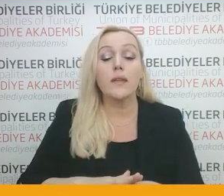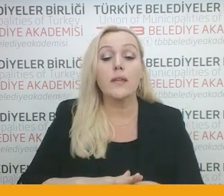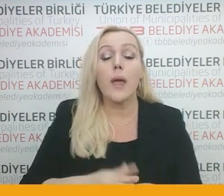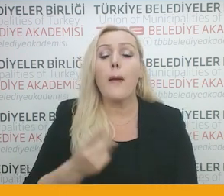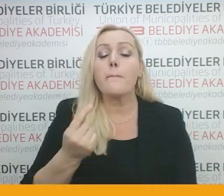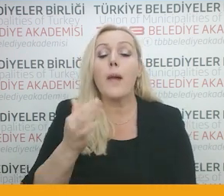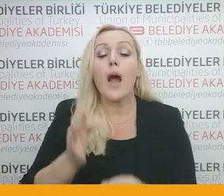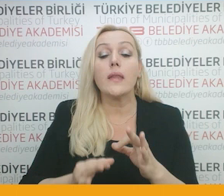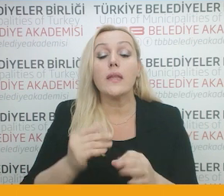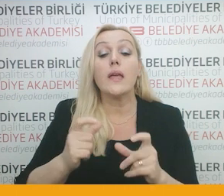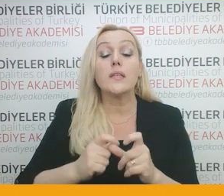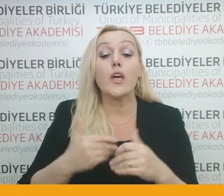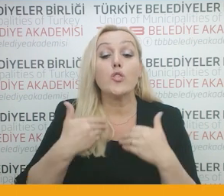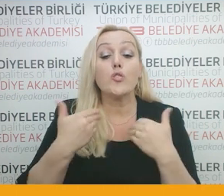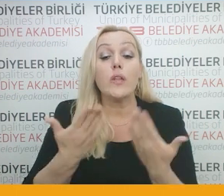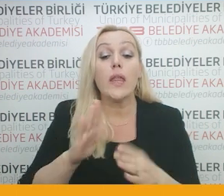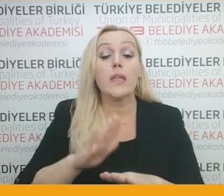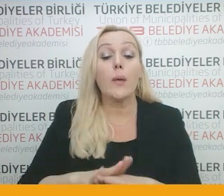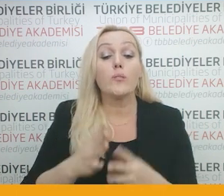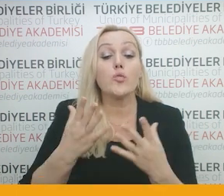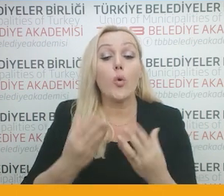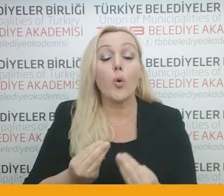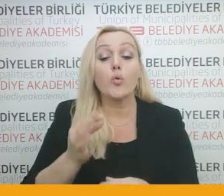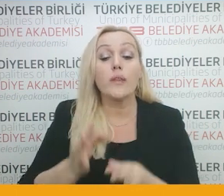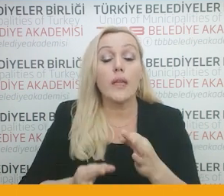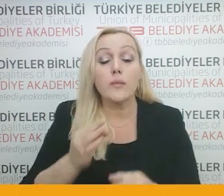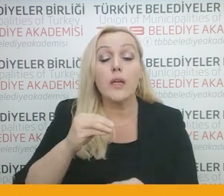çok Sayıştay tarafından yapılan denetim bildiğiniz gibi. İçişleri